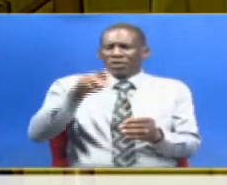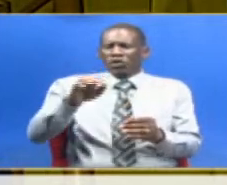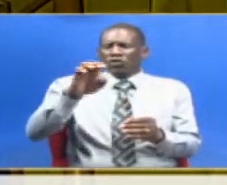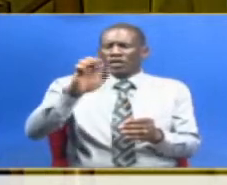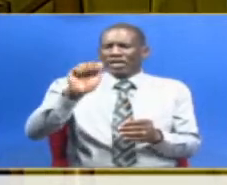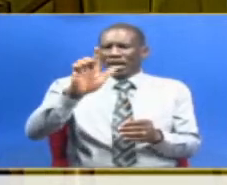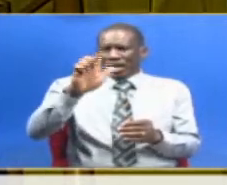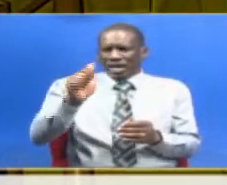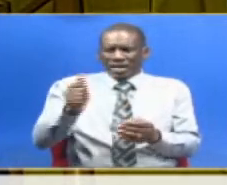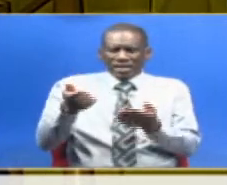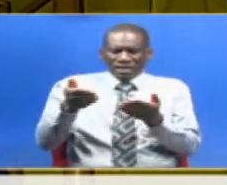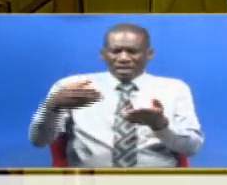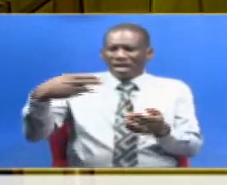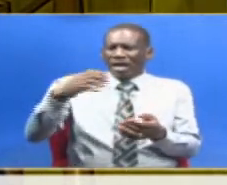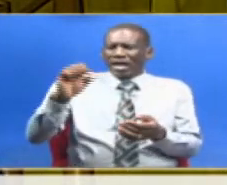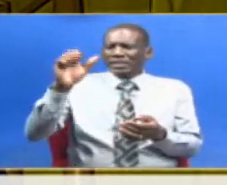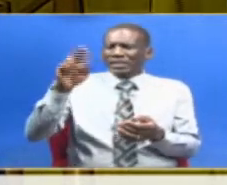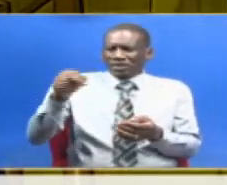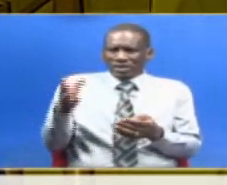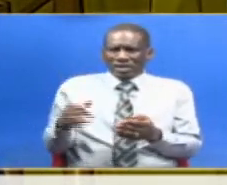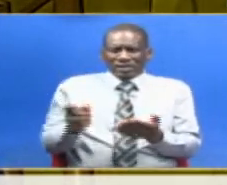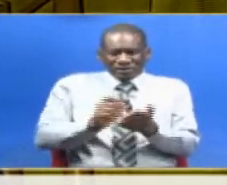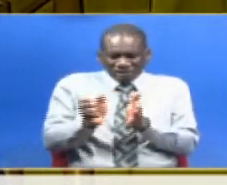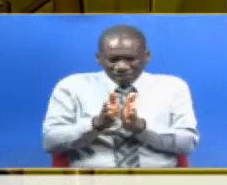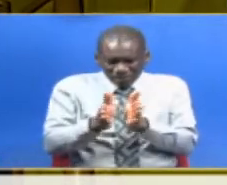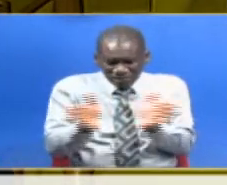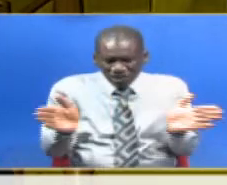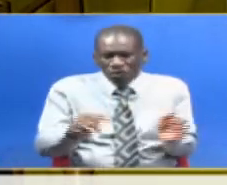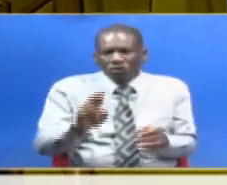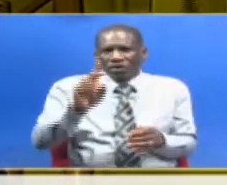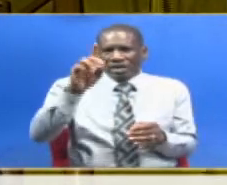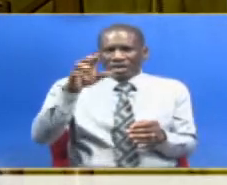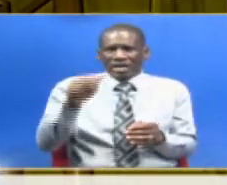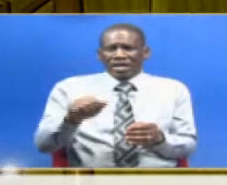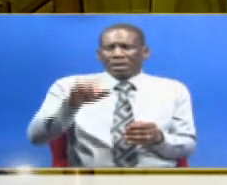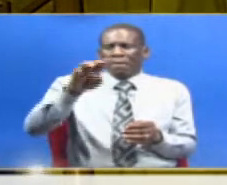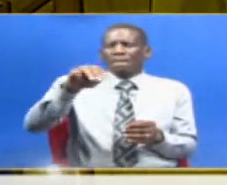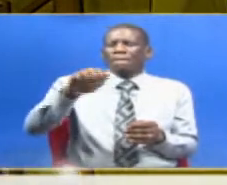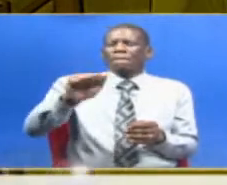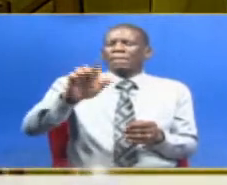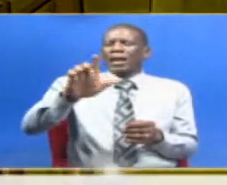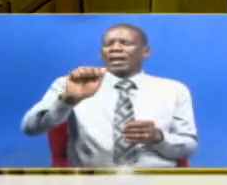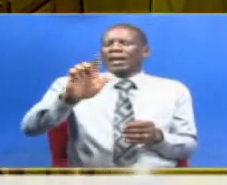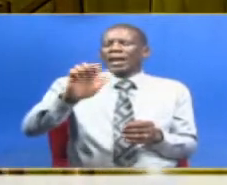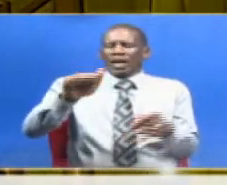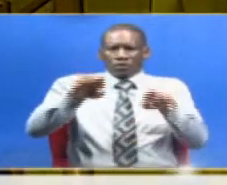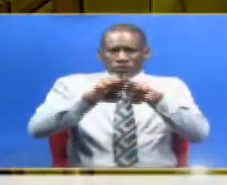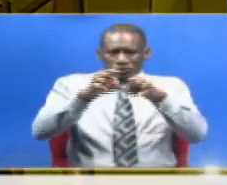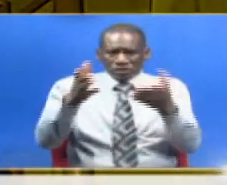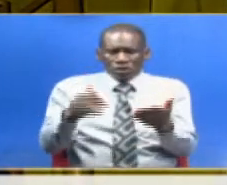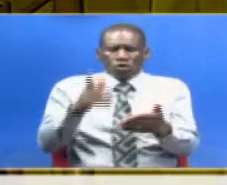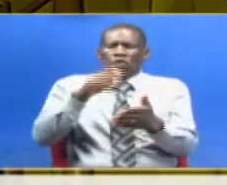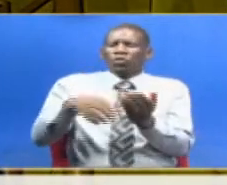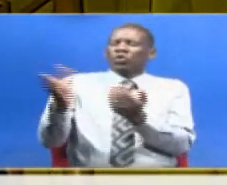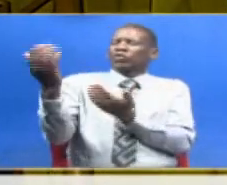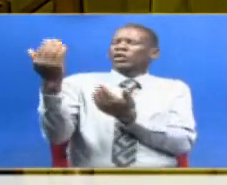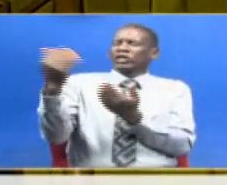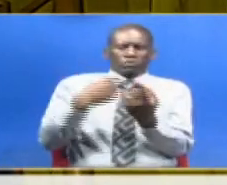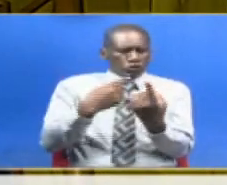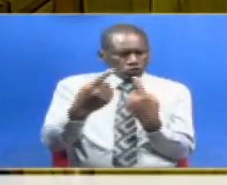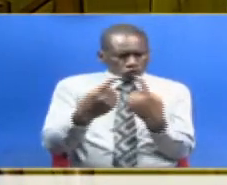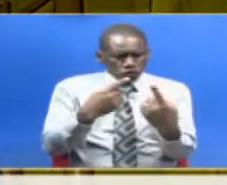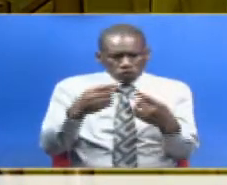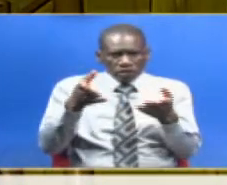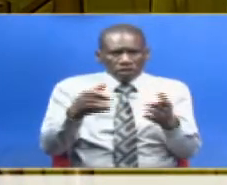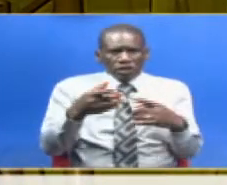hapa, na hata katibu mkuu wa chama hii tawala ya UDA Cleophas Malala ako hapa. Mambo ambayo tunatarajia tu kuzungumza nayo kutoka